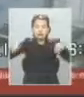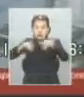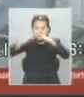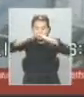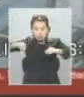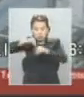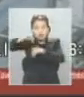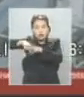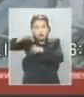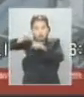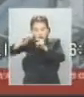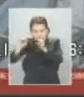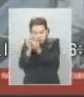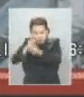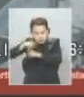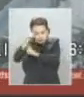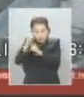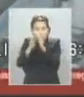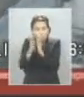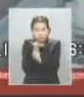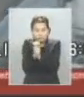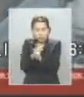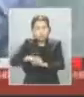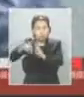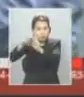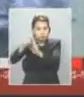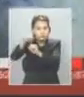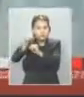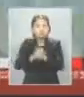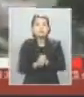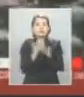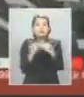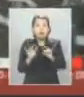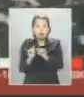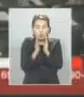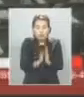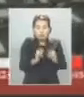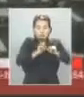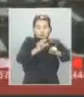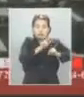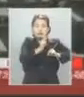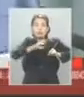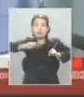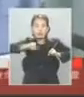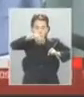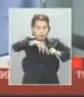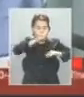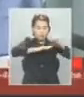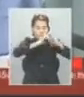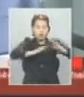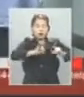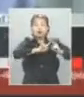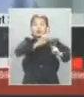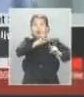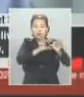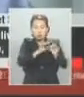ซึ่งมีคนงานอยู่ประมาณ 6,000 คนและอพยพประชาชนที่อยู่ในรัศมี3กิโลเมตรของโรงงานหมายเลข2หลังพบว่าระดับของ